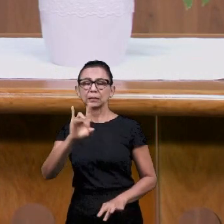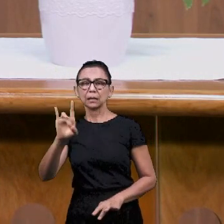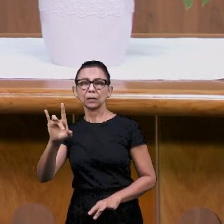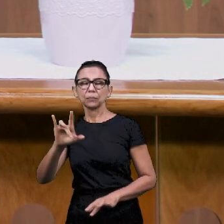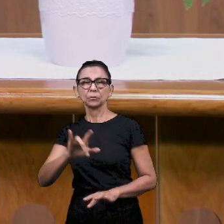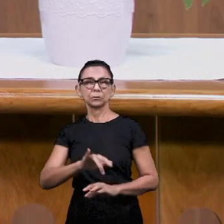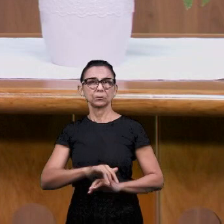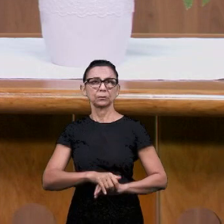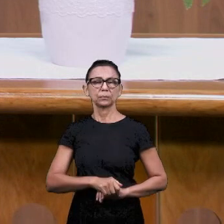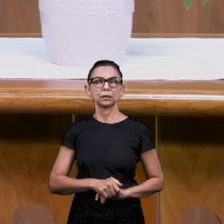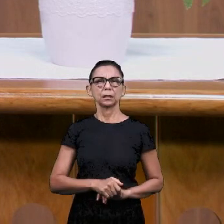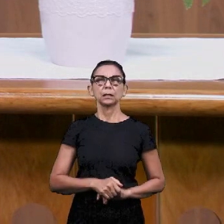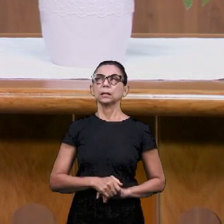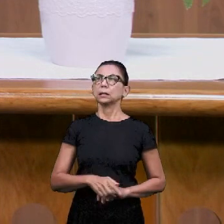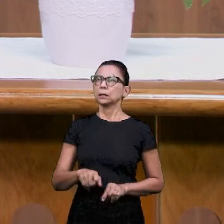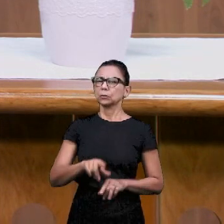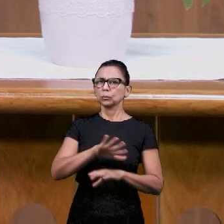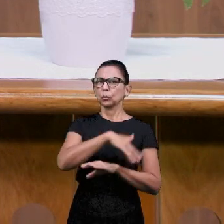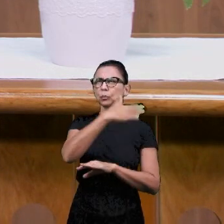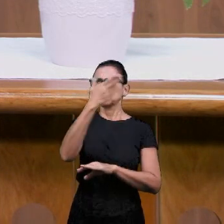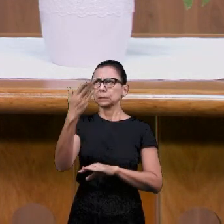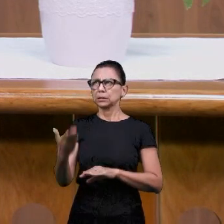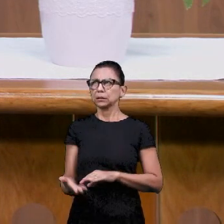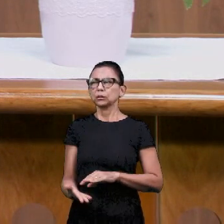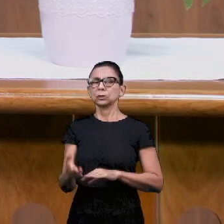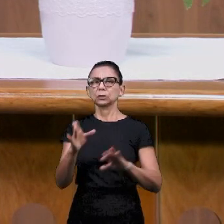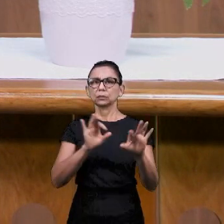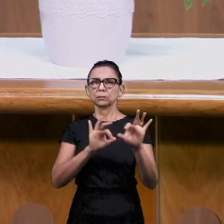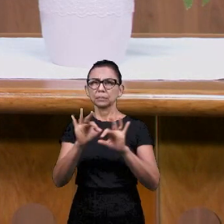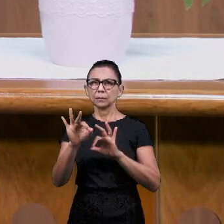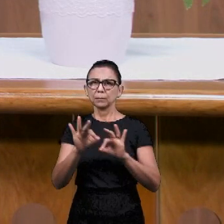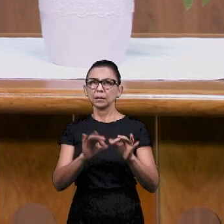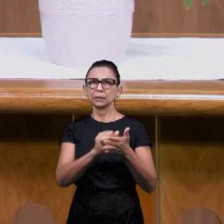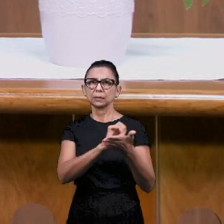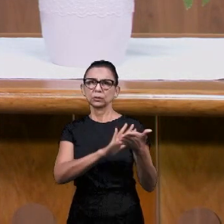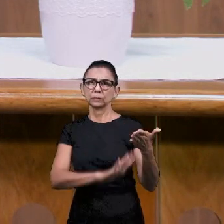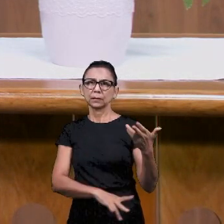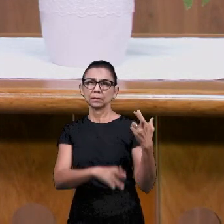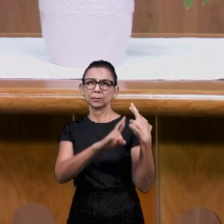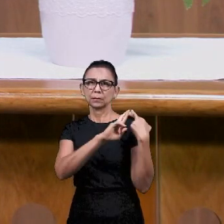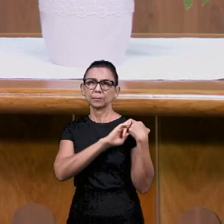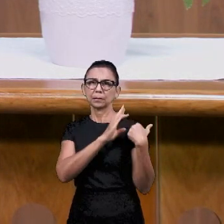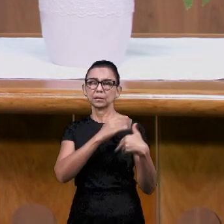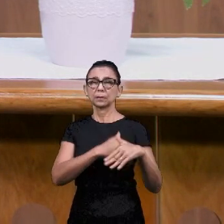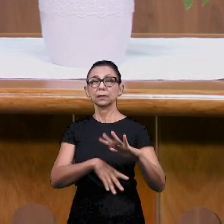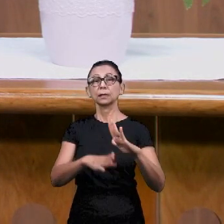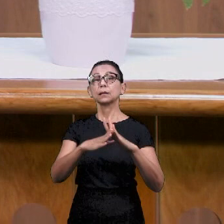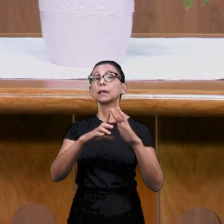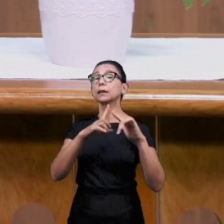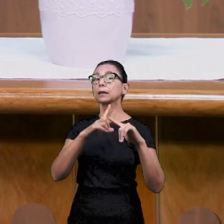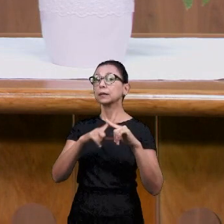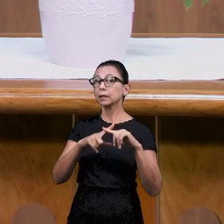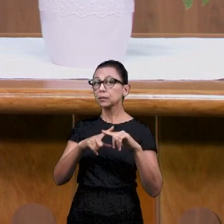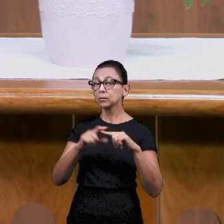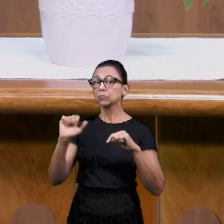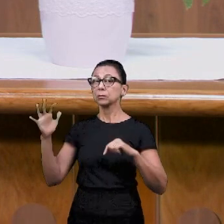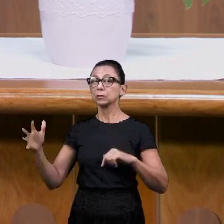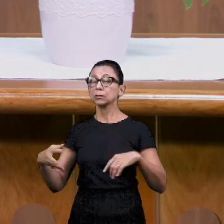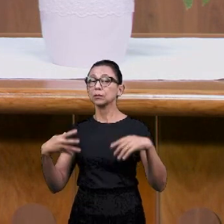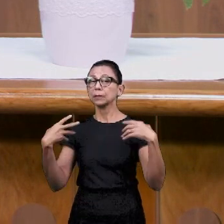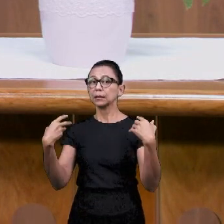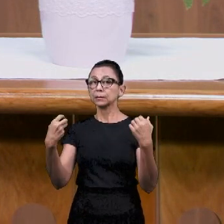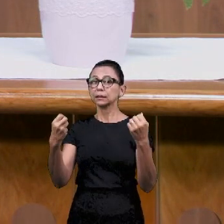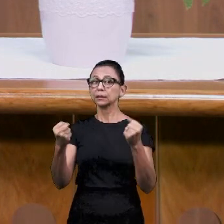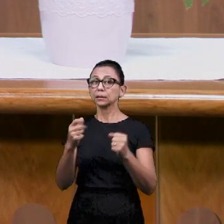nous pour les autres activités pendant cette journée. Et ainsi, nous demandons, reçois sur ton autel notre adoration, notre louange. Maintenant,